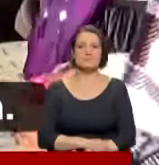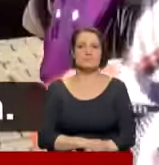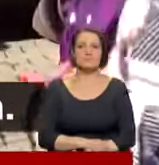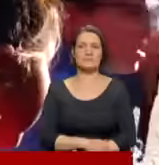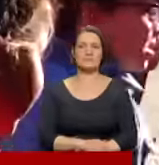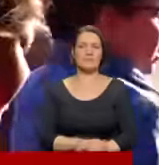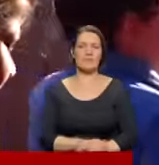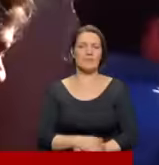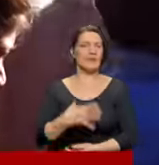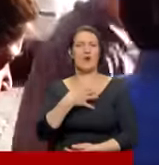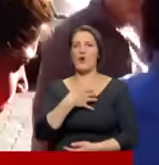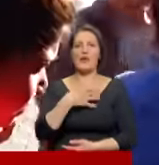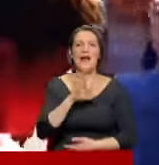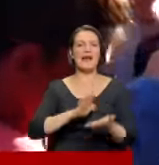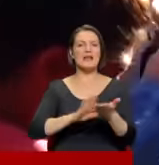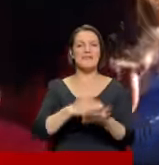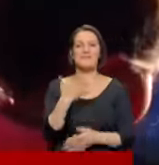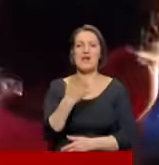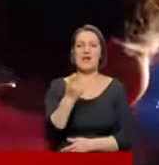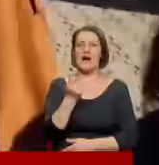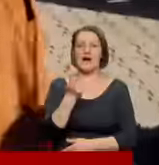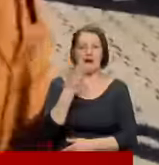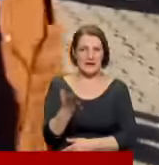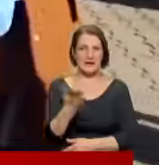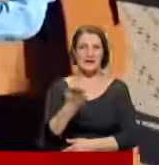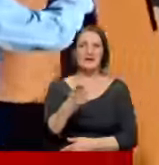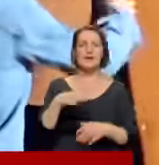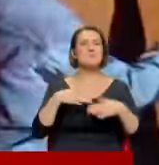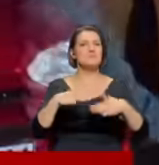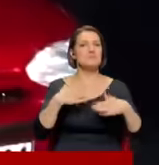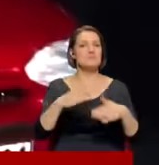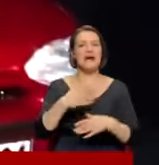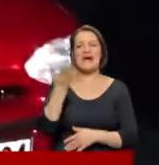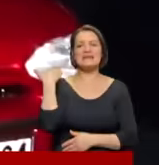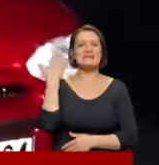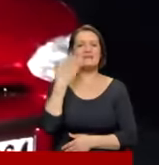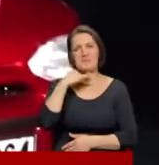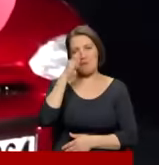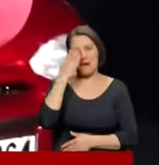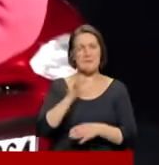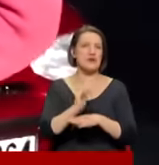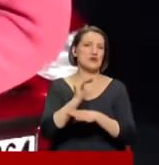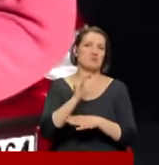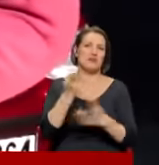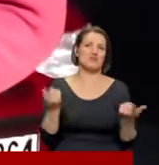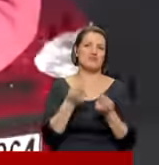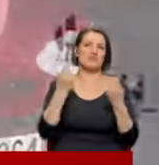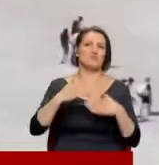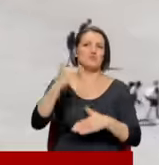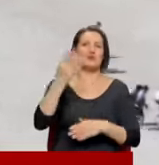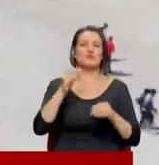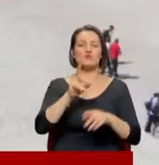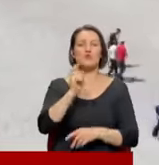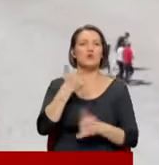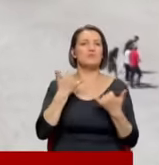para alıyor. Konya'da ellerinde 5'er lira harçlıklarla, pişilerle eski bayramları yaşatmaya çalıştı büyükler çocuklara.